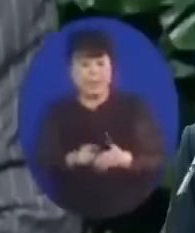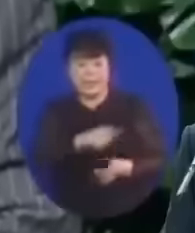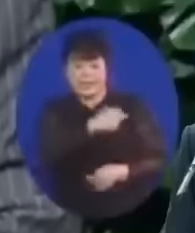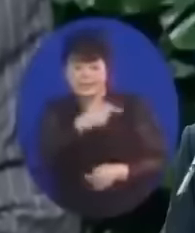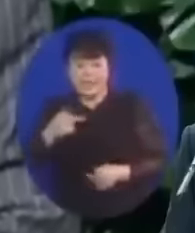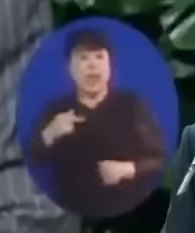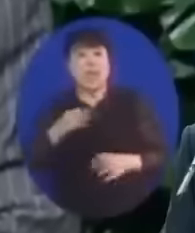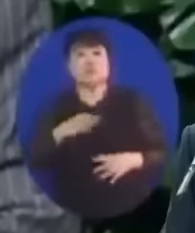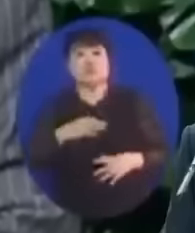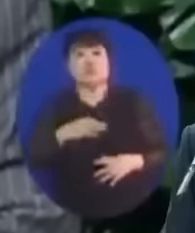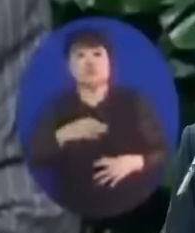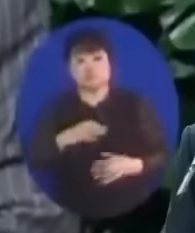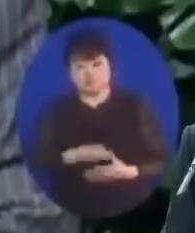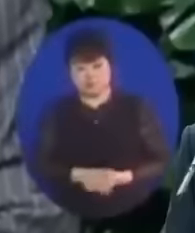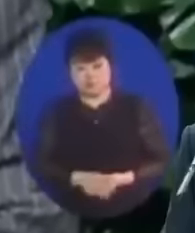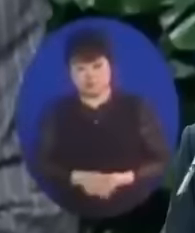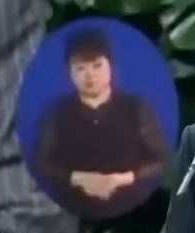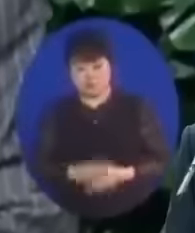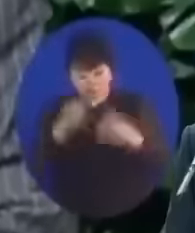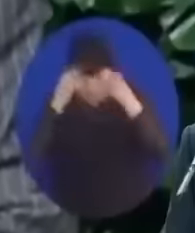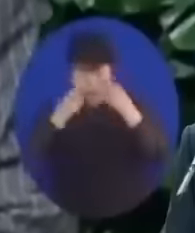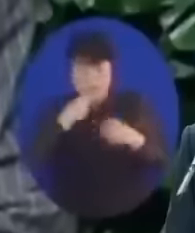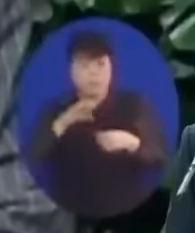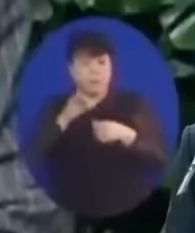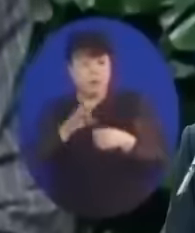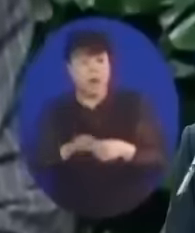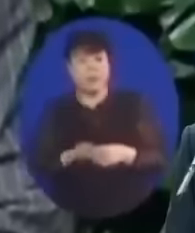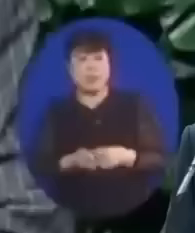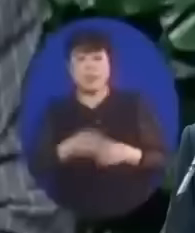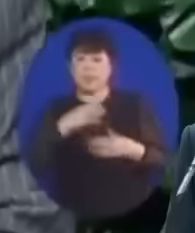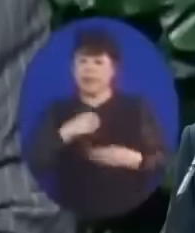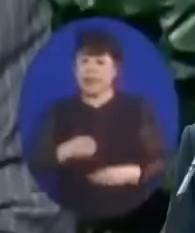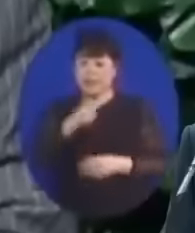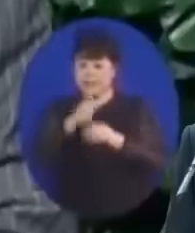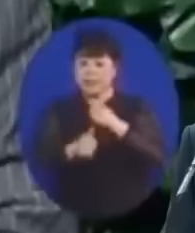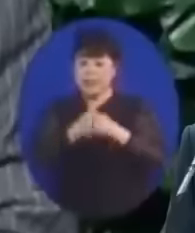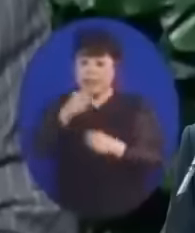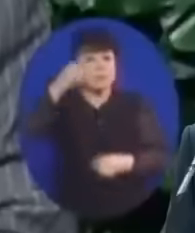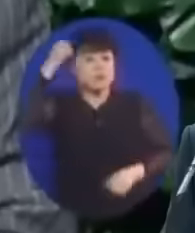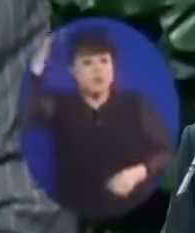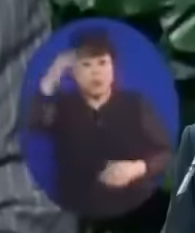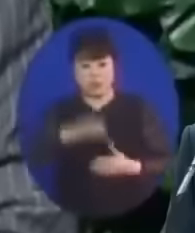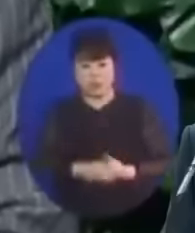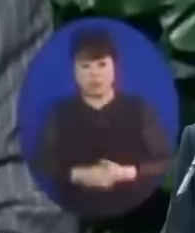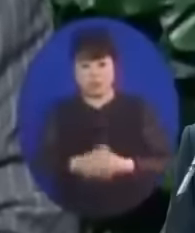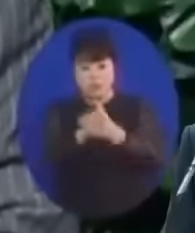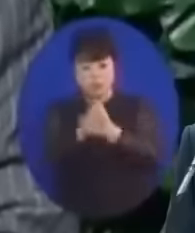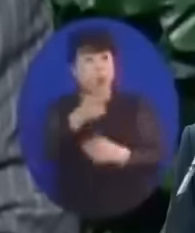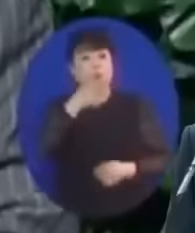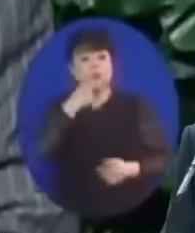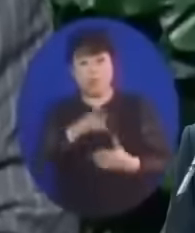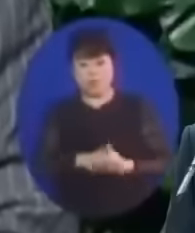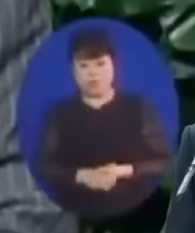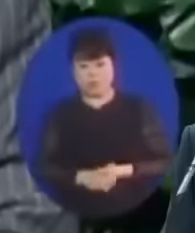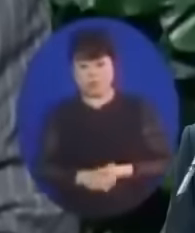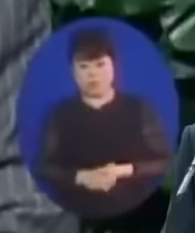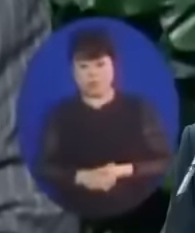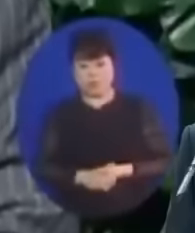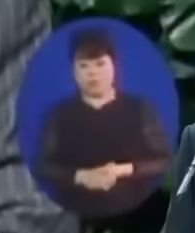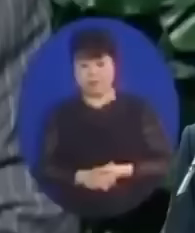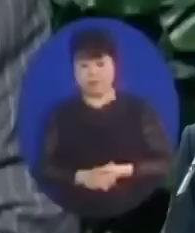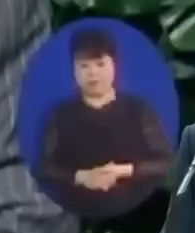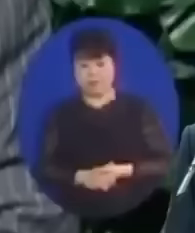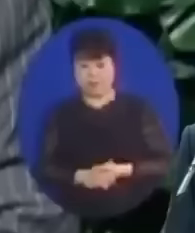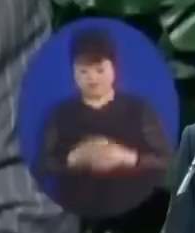가장 무서운 시련이라는 것입니다. 시련이 없이 평안하면 하나님을 잊어버리고 기도를 하지 않게 되는 것이기 때문에